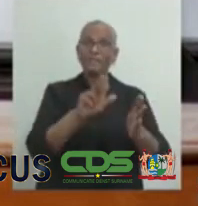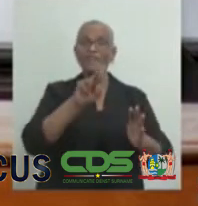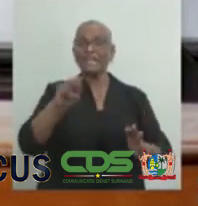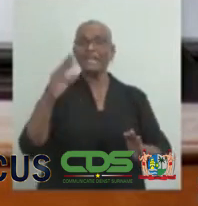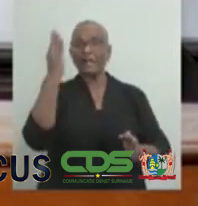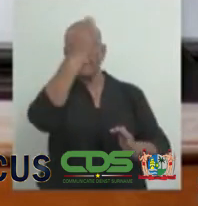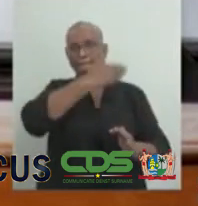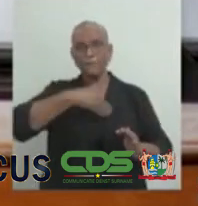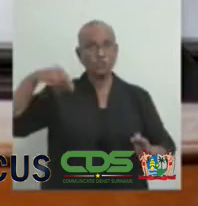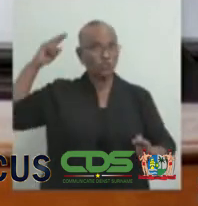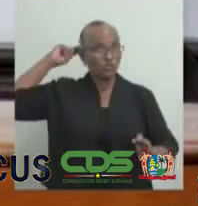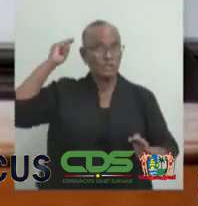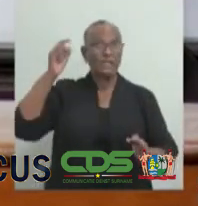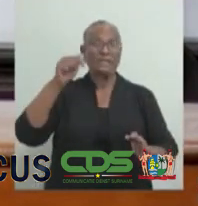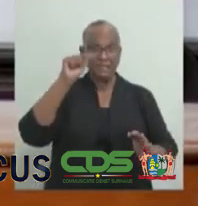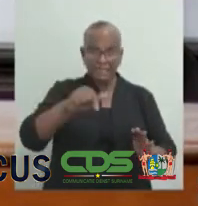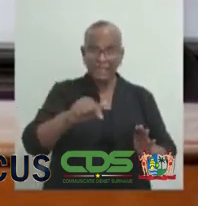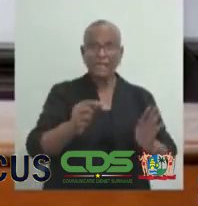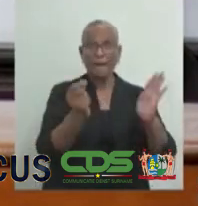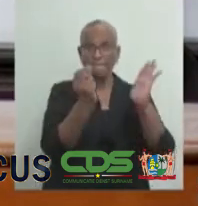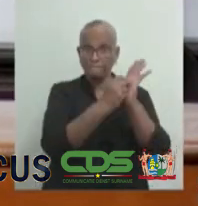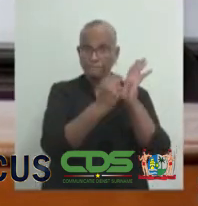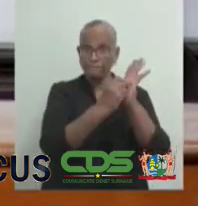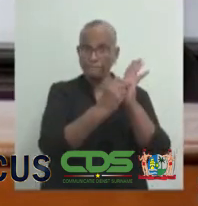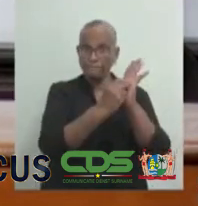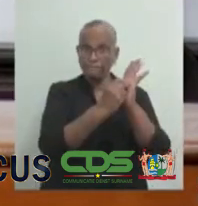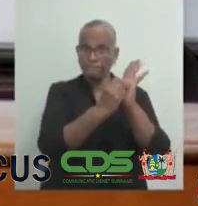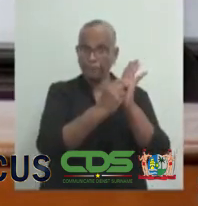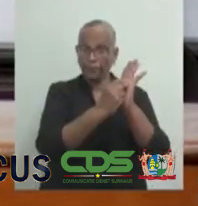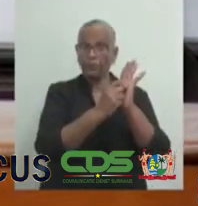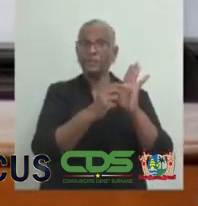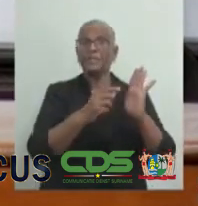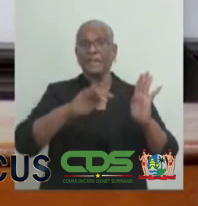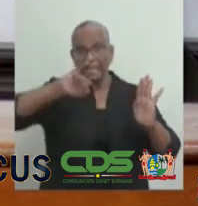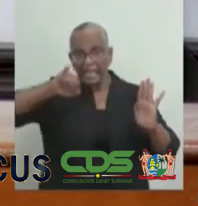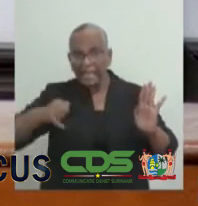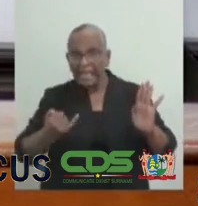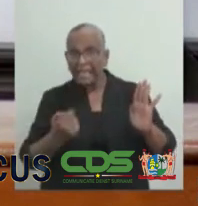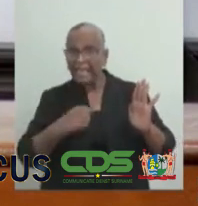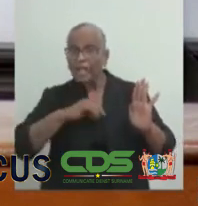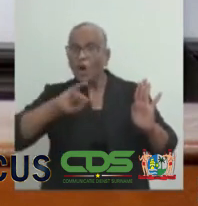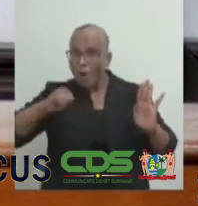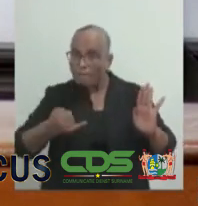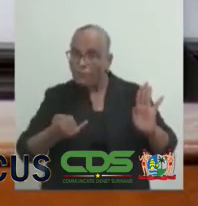dit agendapunt geef ik de president wederom het woord.